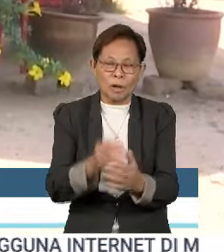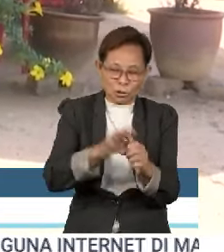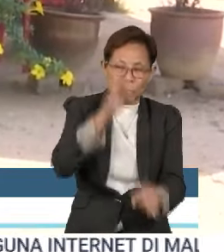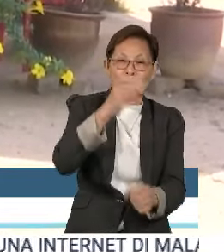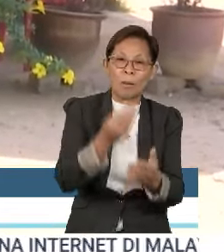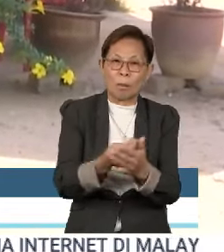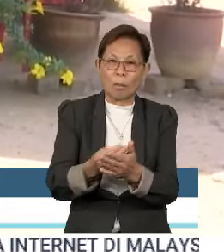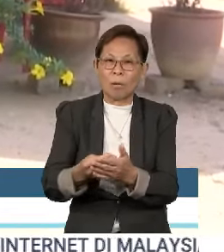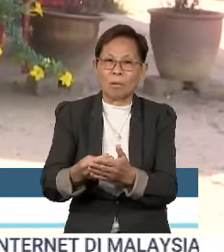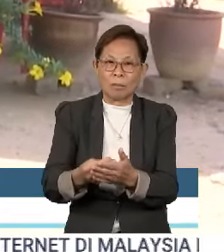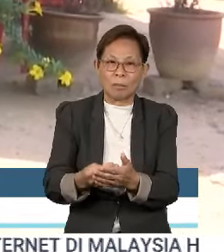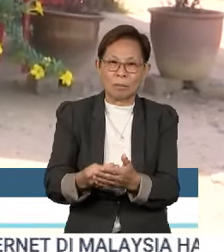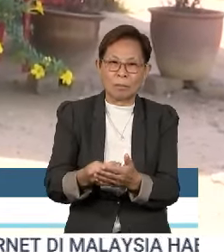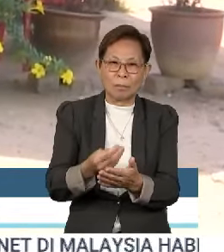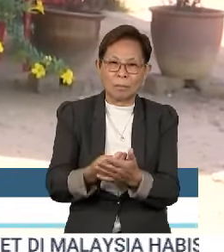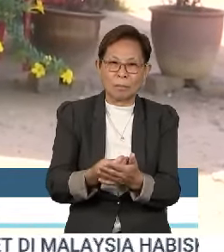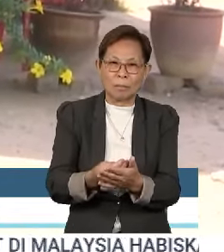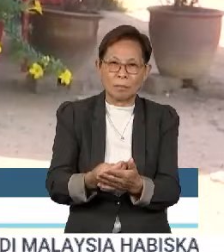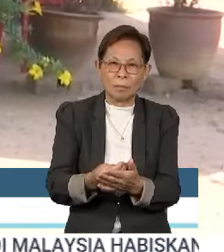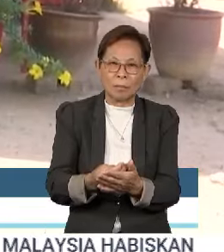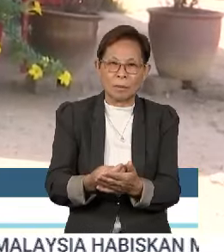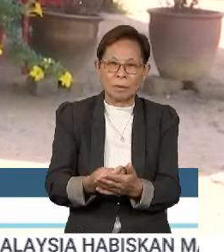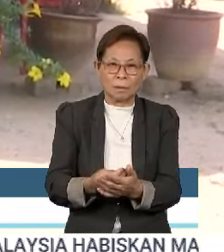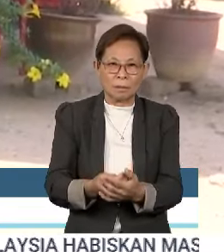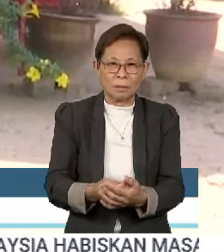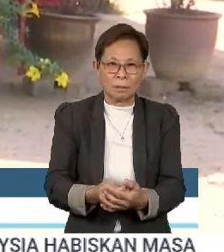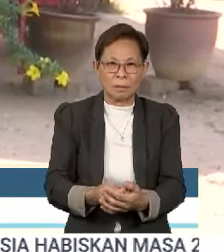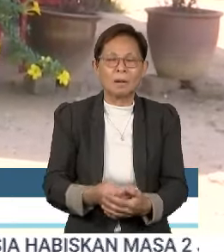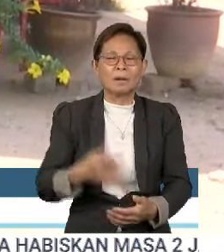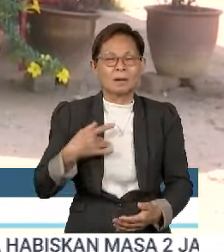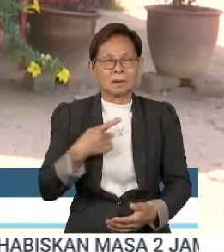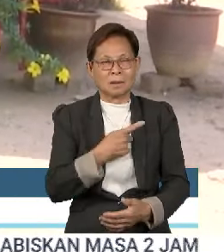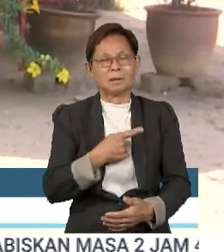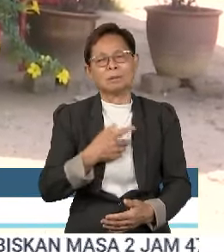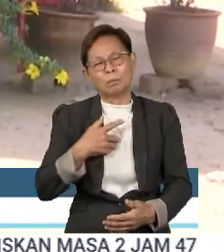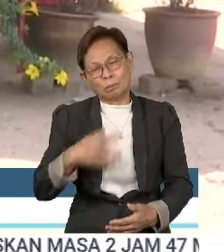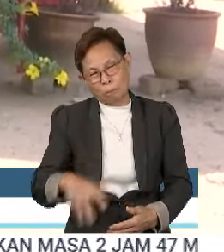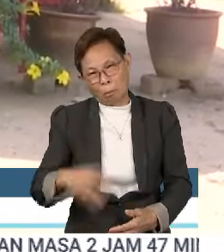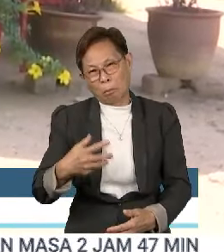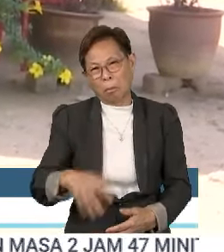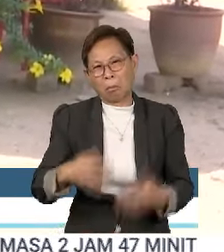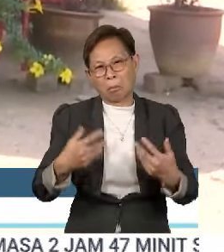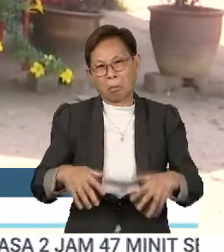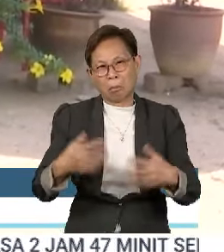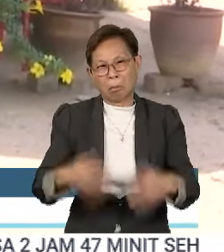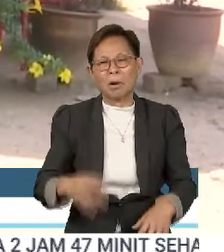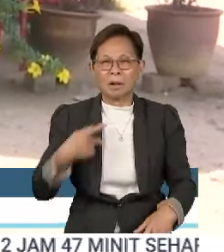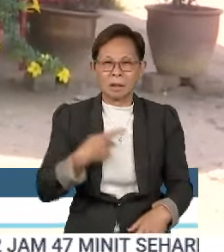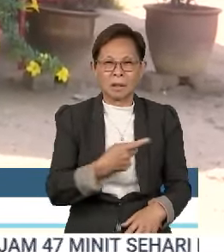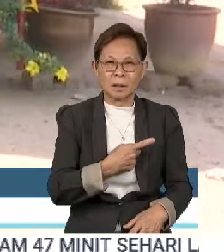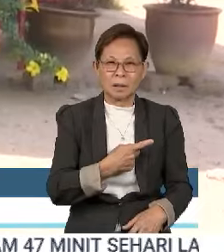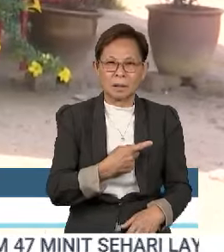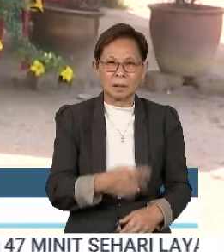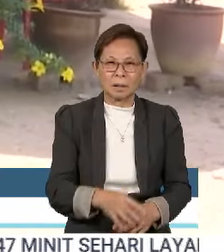apa, jadi dah tengok orang customer pun ramai tu, terharu lah. Jadi apa, orang kata apa, gembira tu, dah kita dari asal